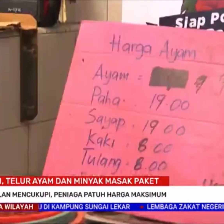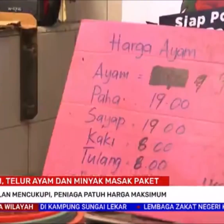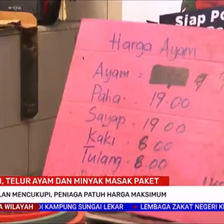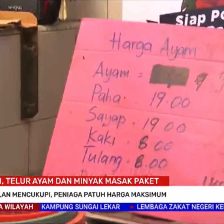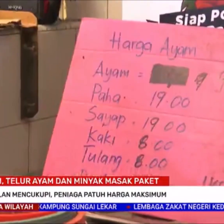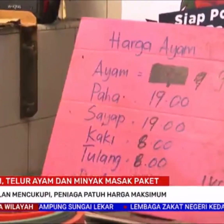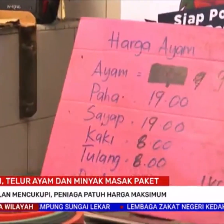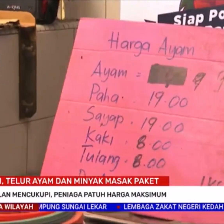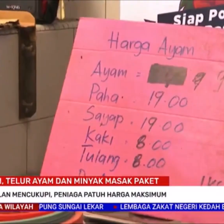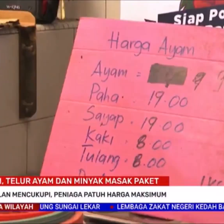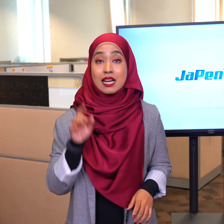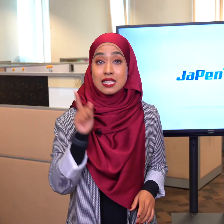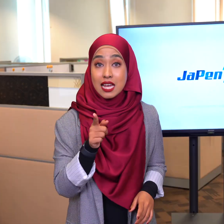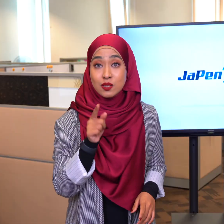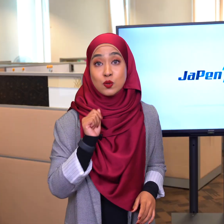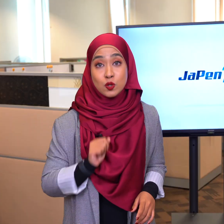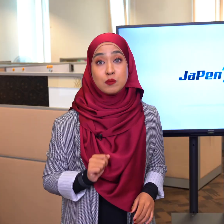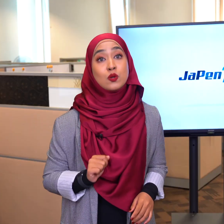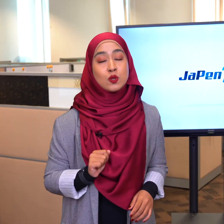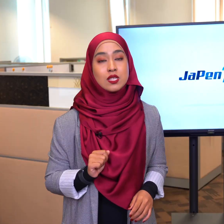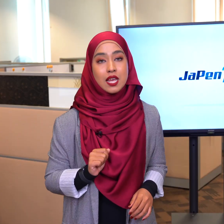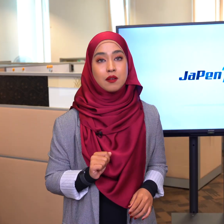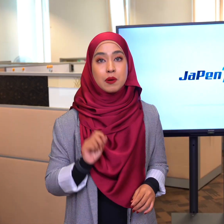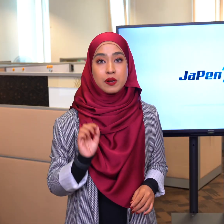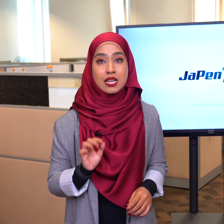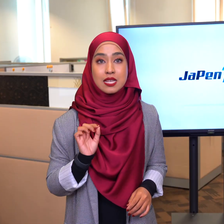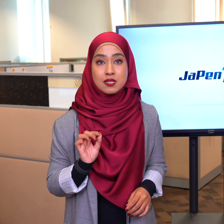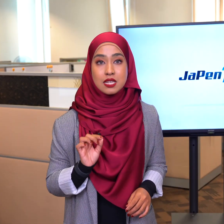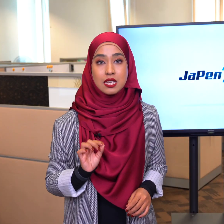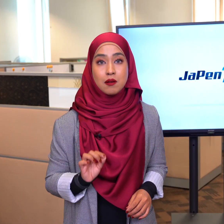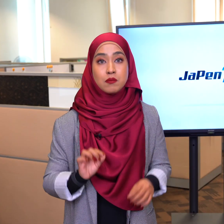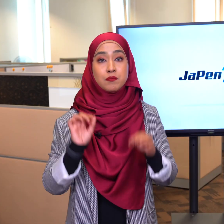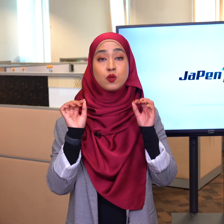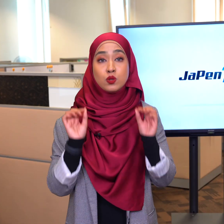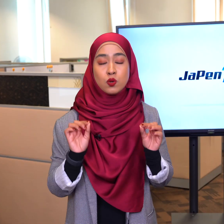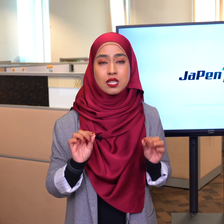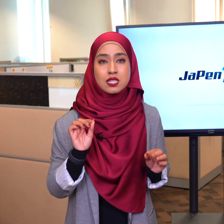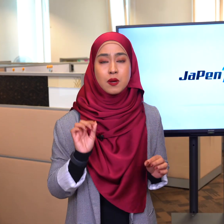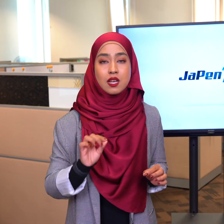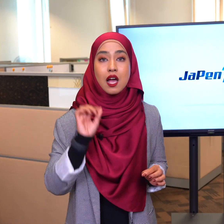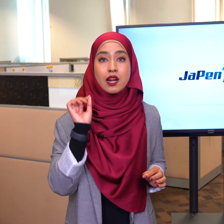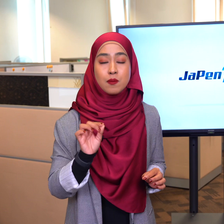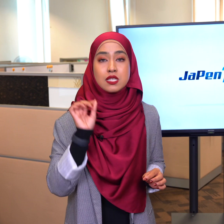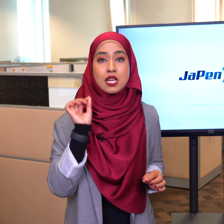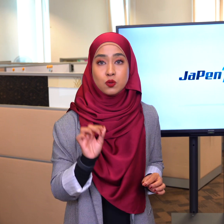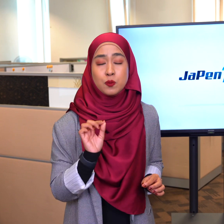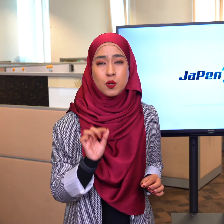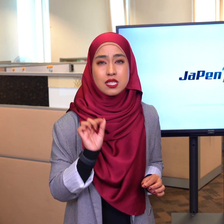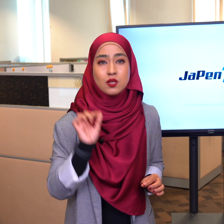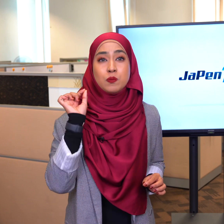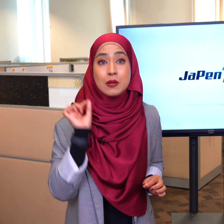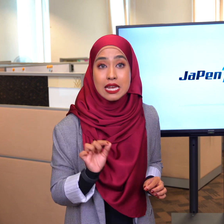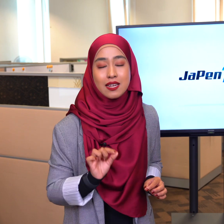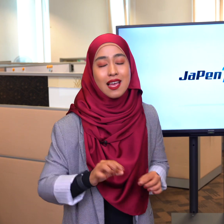dijual kurang daripada harga siling. Kerajaan turut meluluskan pemberian subsidi yang memperuntukkan sebanyak